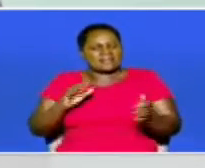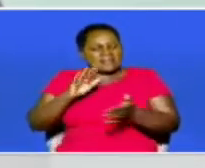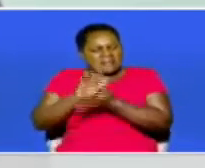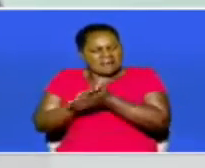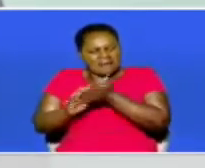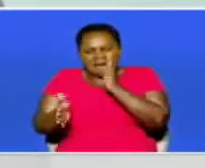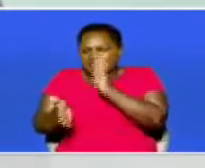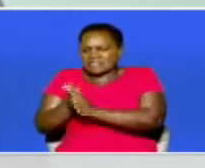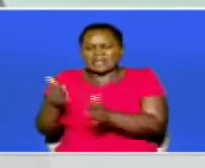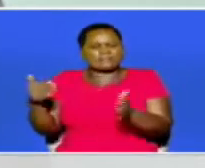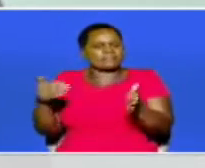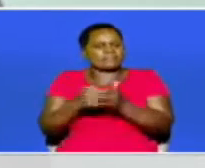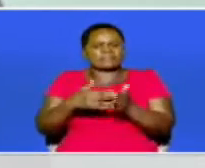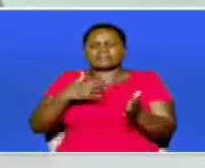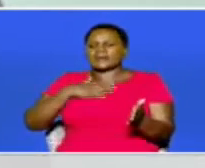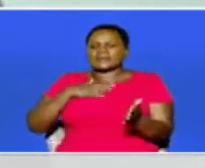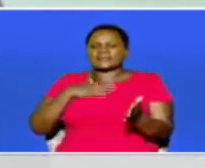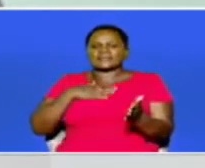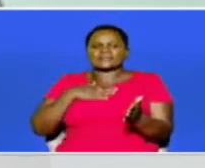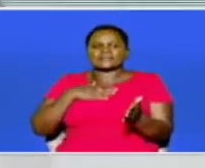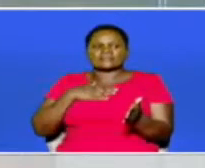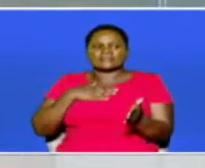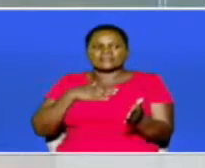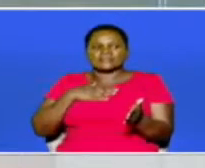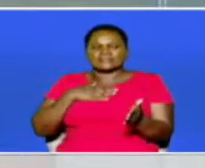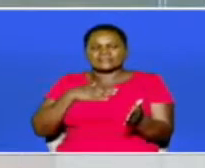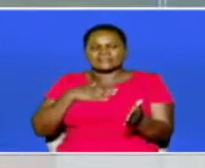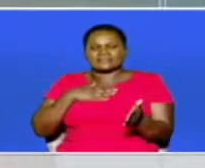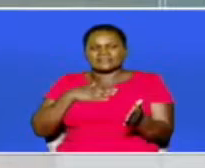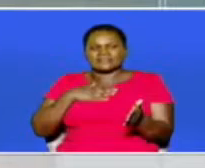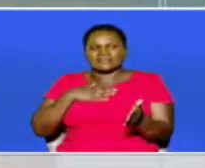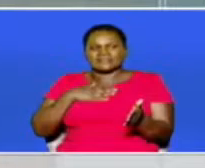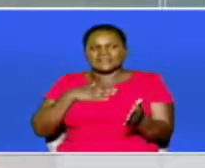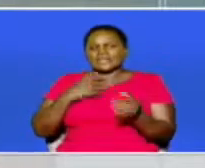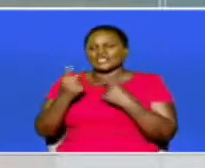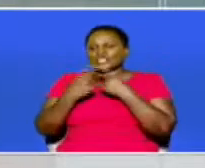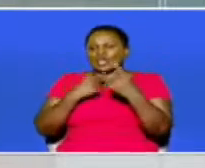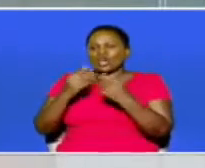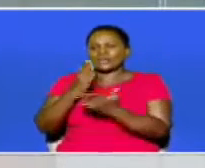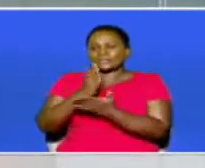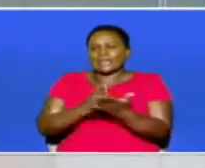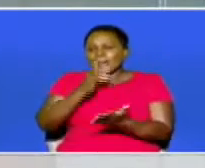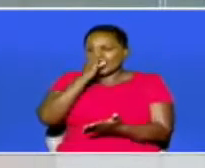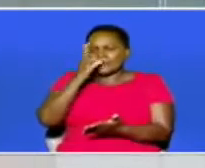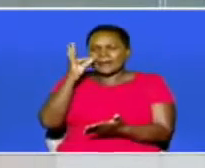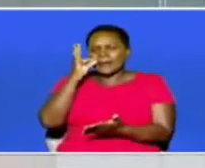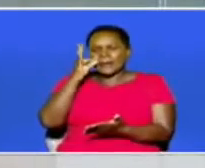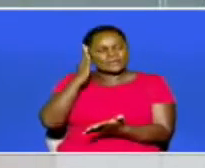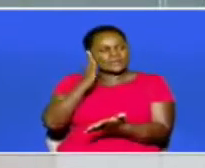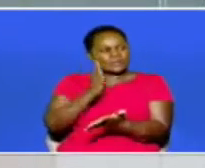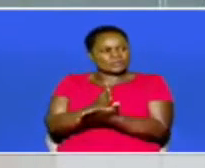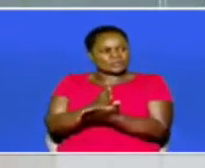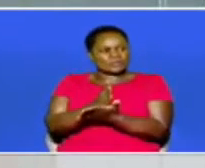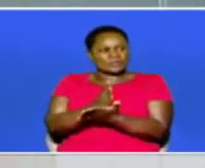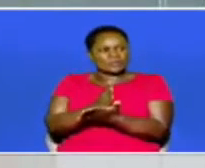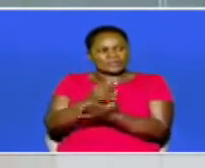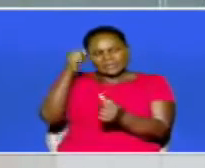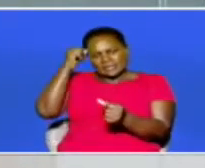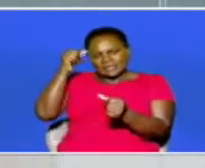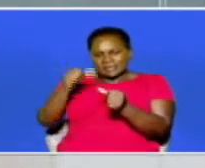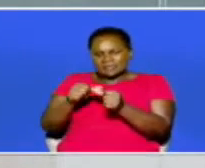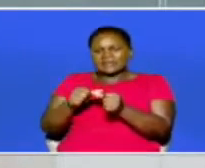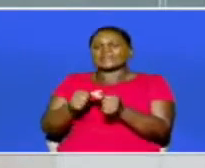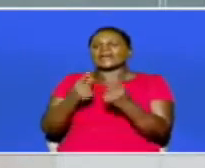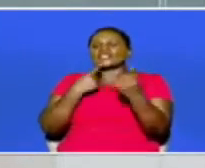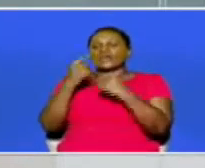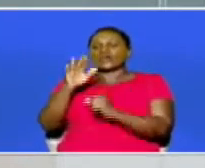Nothing can defeat us. Ndio kauli za hayati Mwai Kibaki. Bila shaka tutaishi kumkumbuka kwa